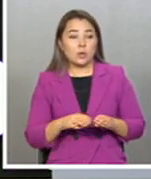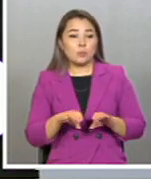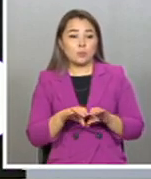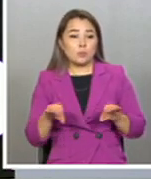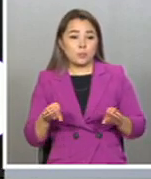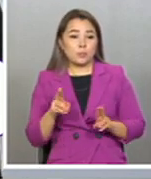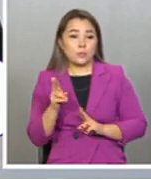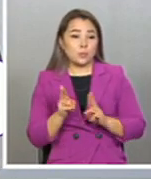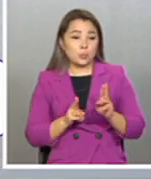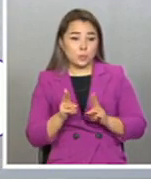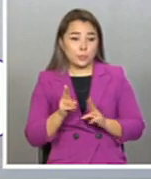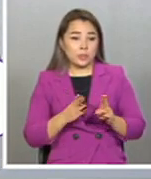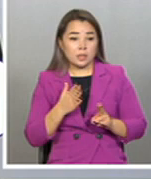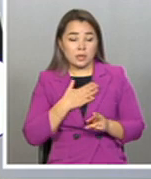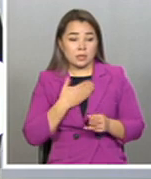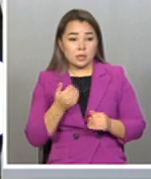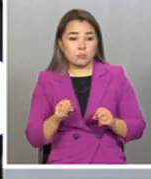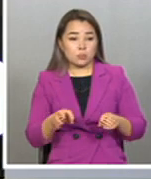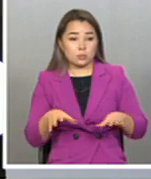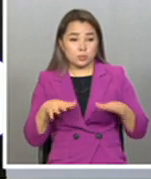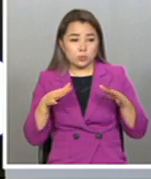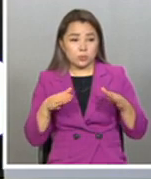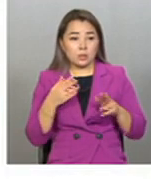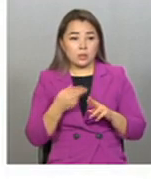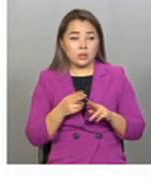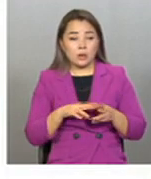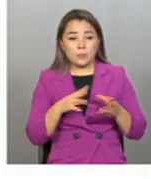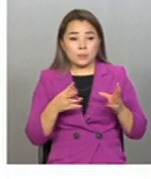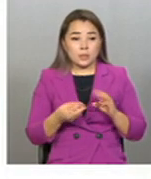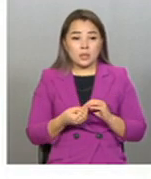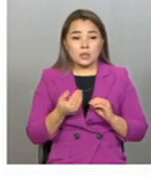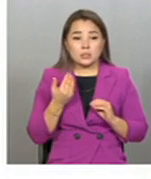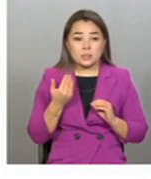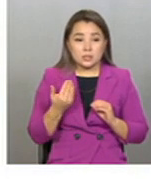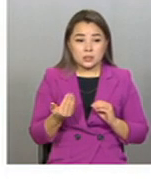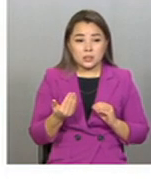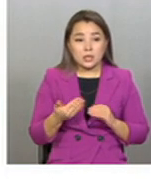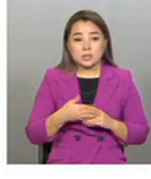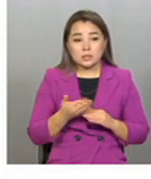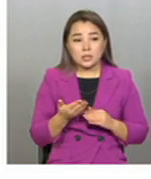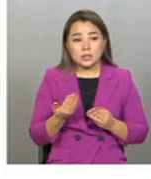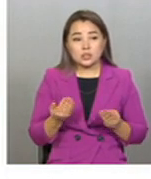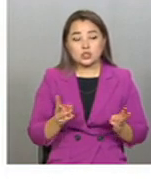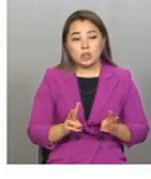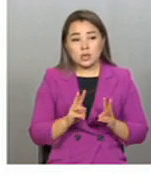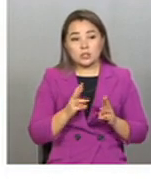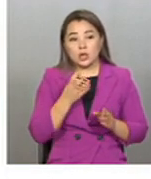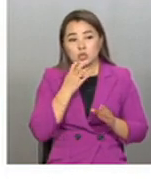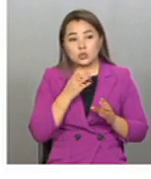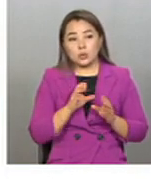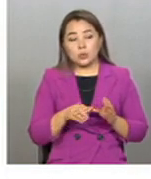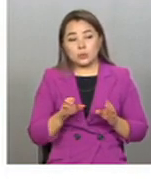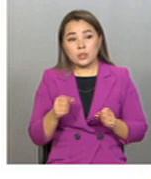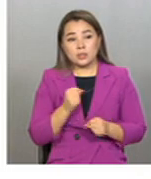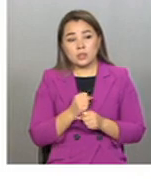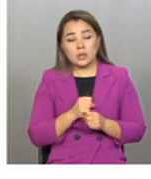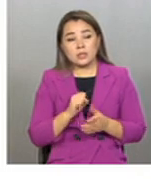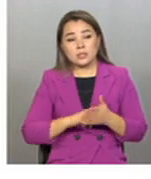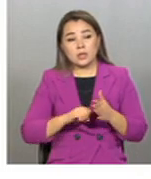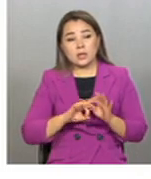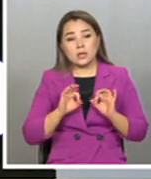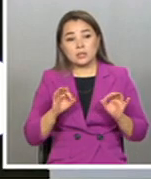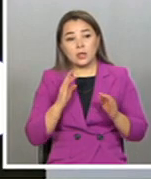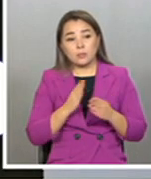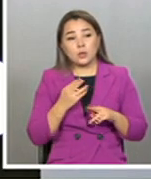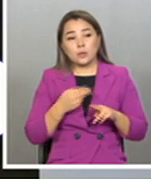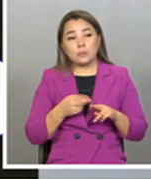бізде жалпы бұл сіздердегі сырттан жанатын жылулық қозғалтқыш болып есептеледі. Себебін түсіндіре кететін болсам, бұл жерде